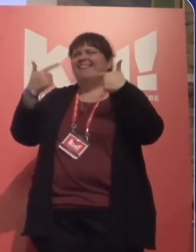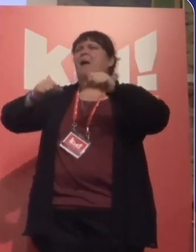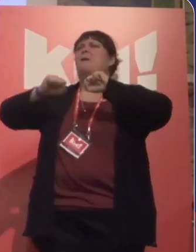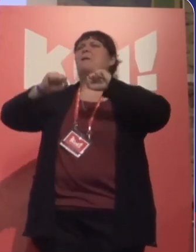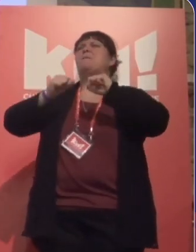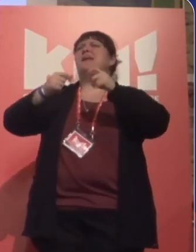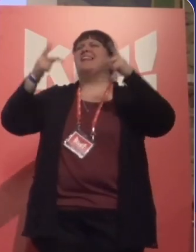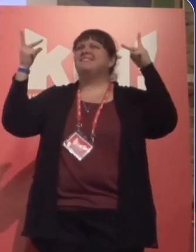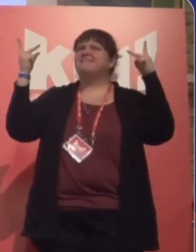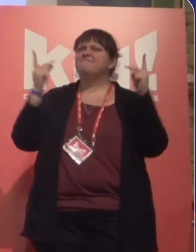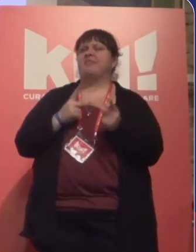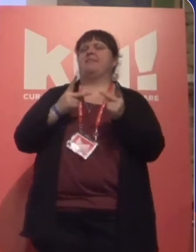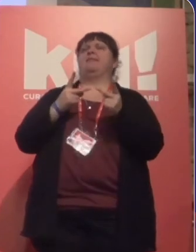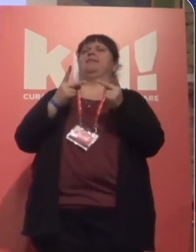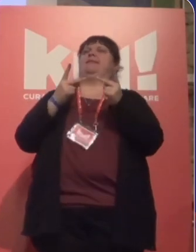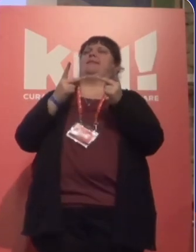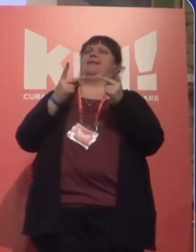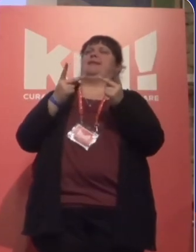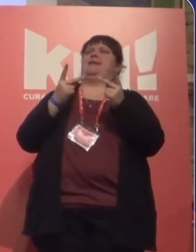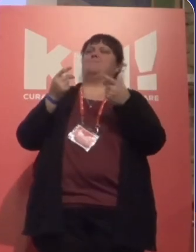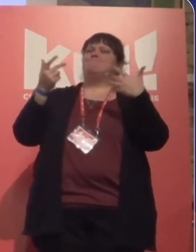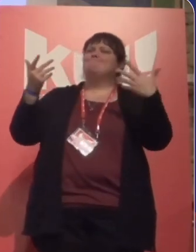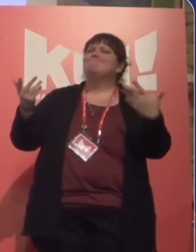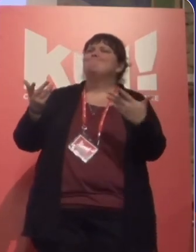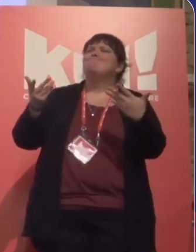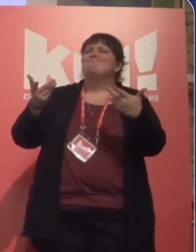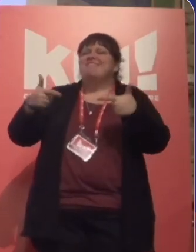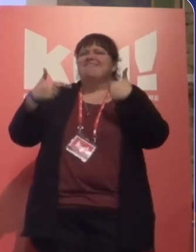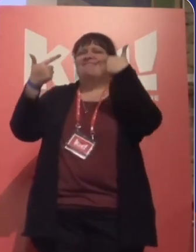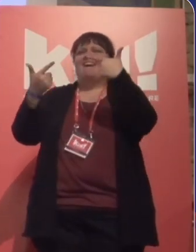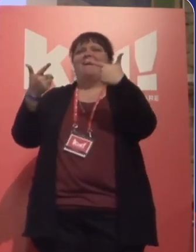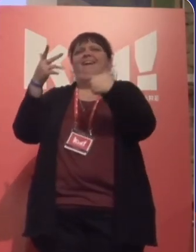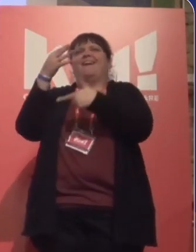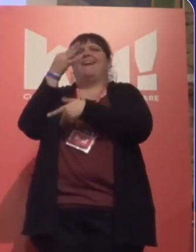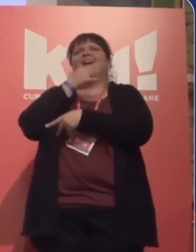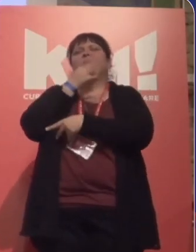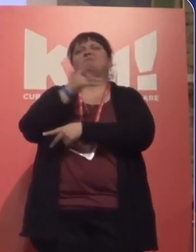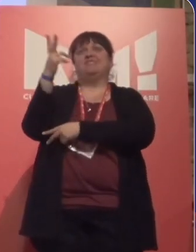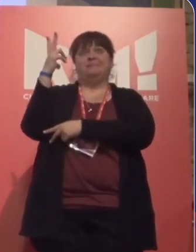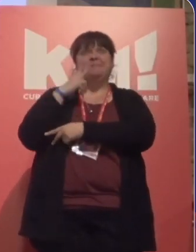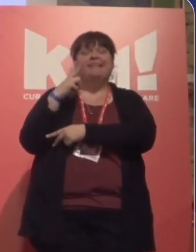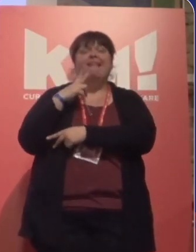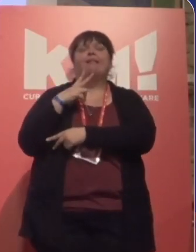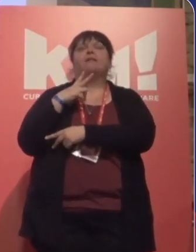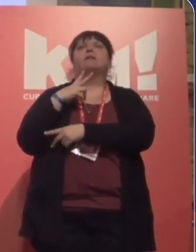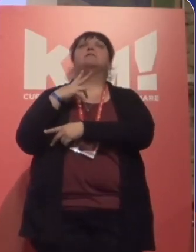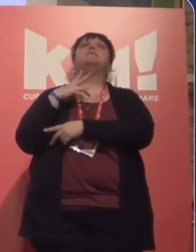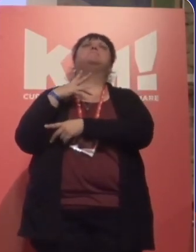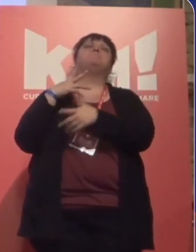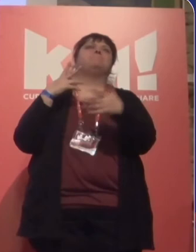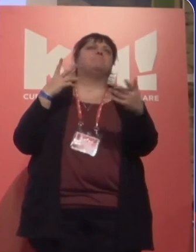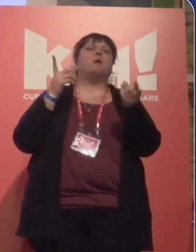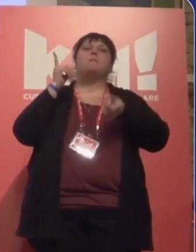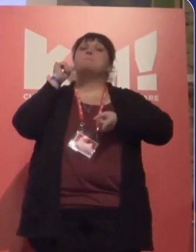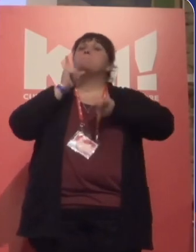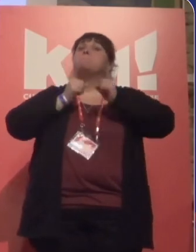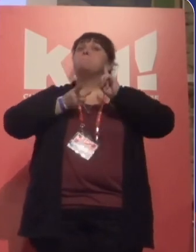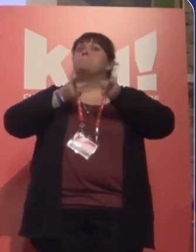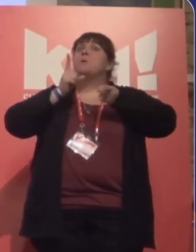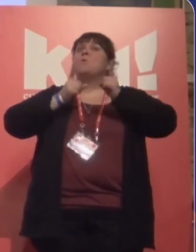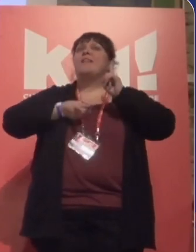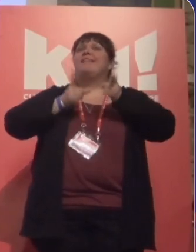avere la capacità di superare insomma la politica deve cambiare la vita delle